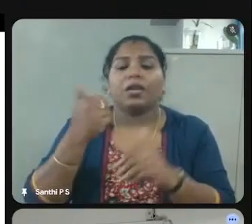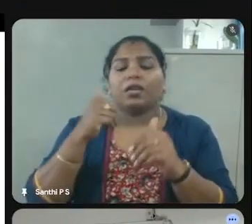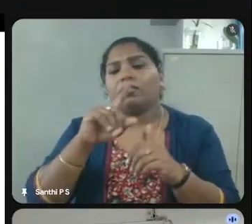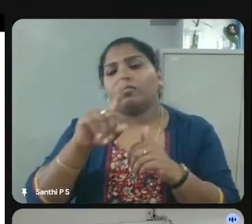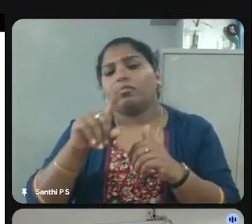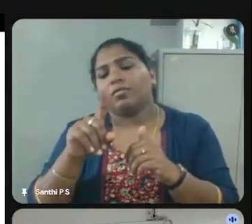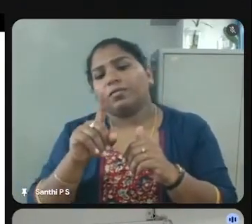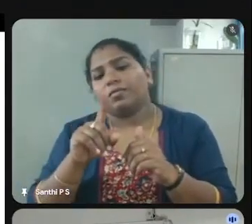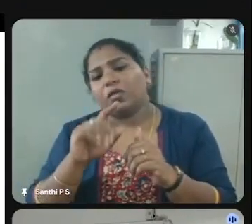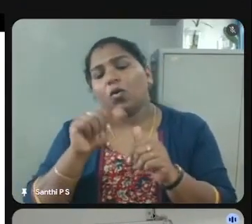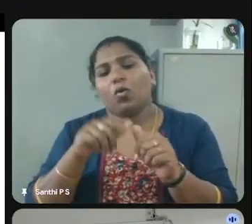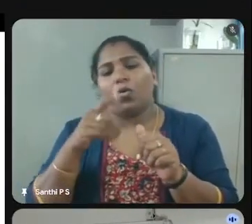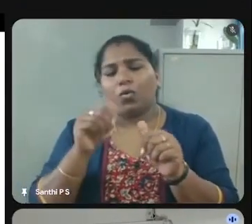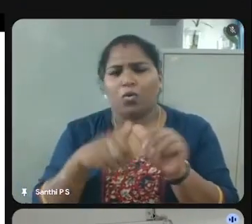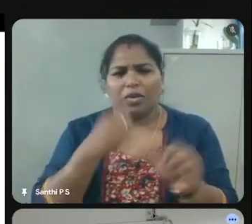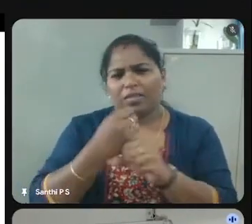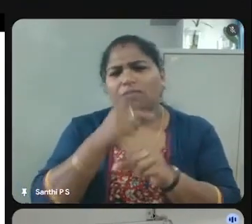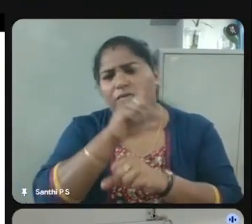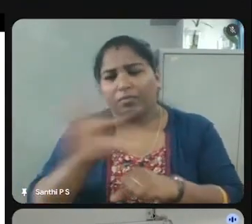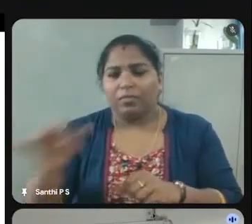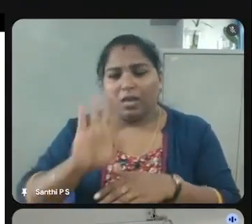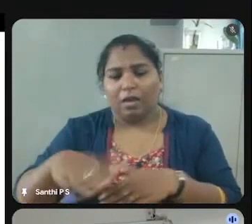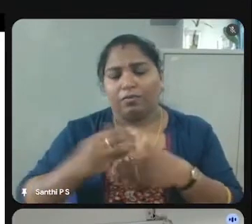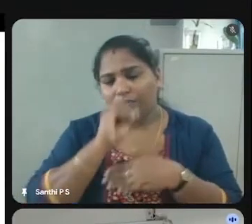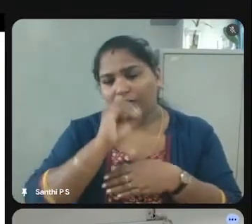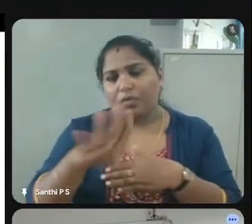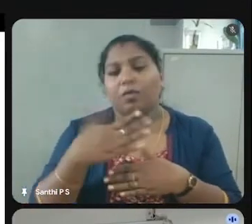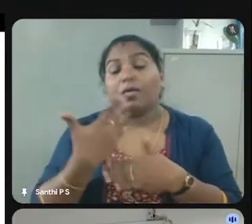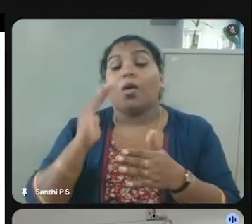നടത്തപ്പെടുന്നതാണ്. ഈ മീറ്റിംഗിന്റെ കൂടുതൽ വിവരങ്ങൾ നിഡാസ് വെബ്സൈറ്റിൽ പബ്ലിഷ്